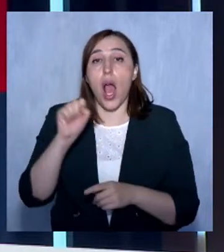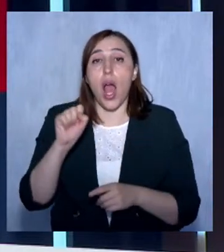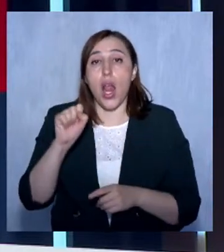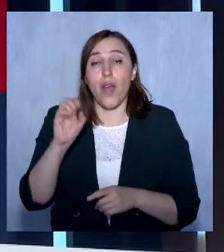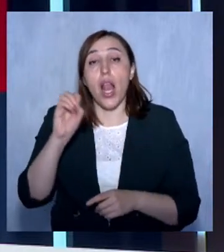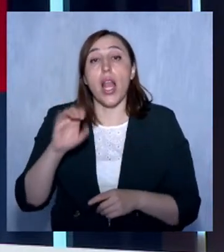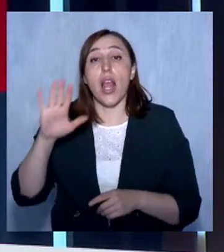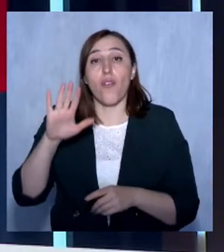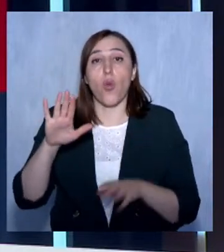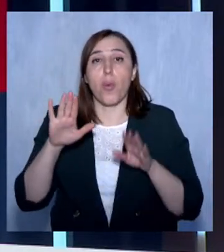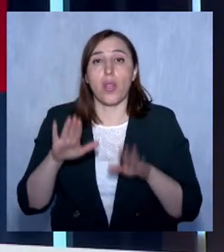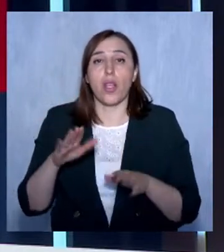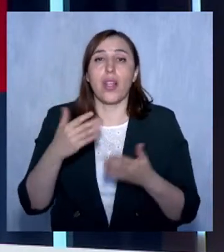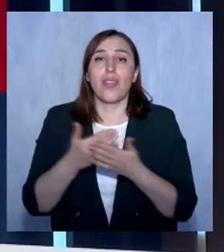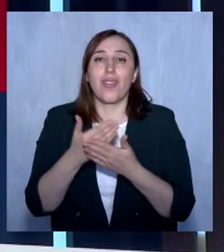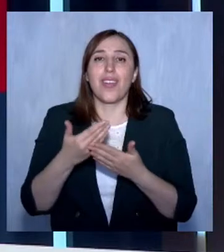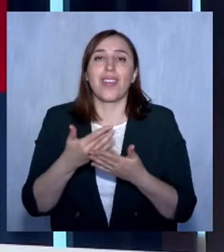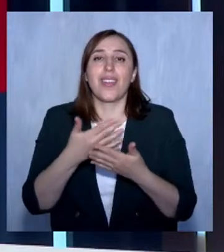եվրոպա։